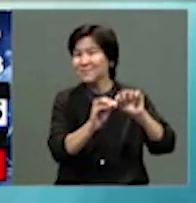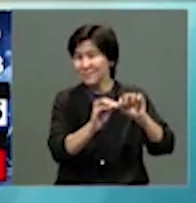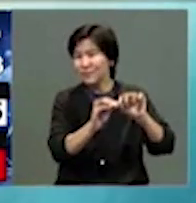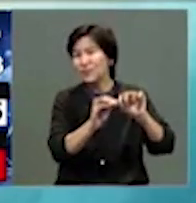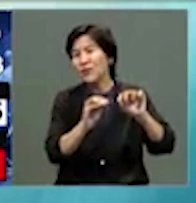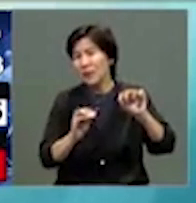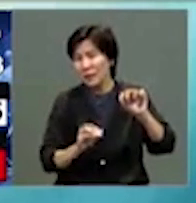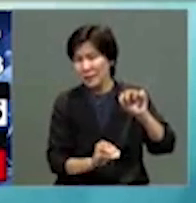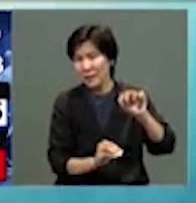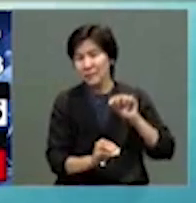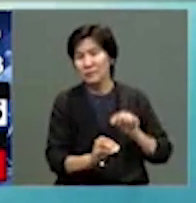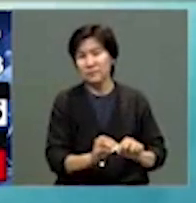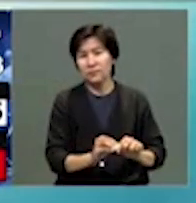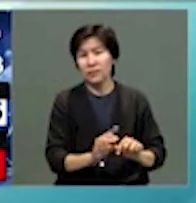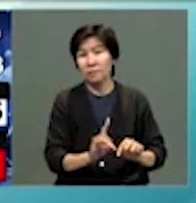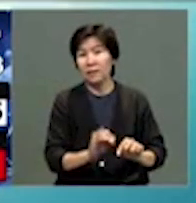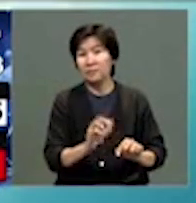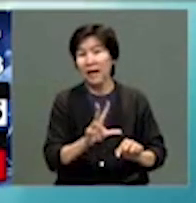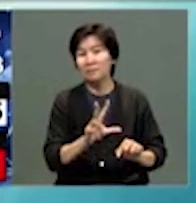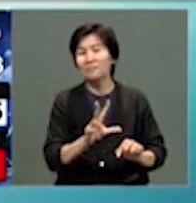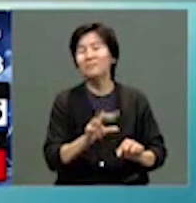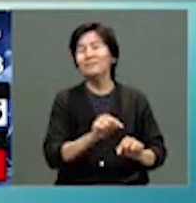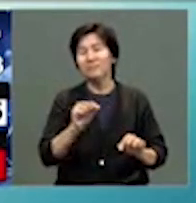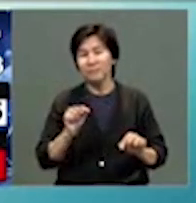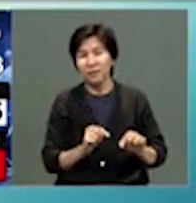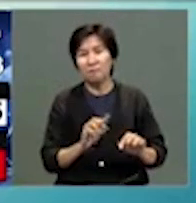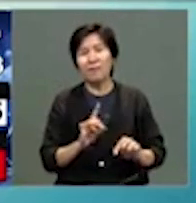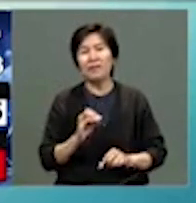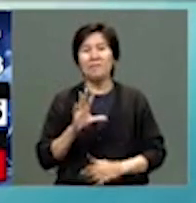ก็เลื่อนลงมาการเลื่อนนี้ถือว่าดีนะครับจะ83เมื่อวานมาเป็น 85